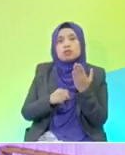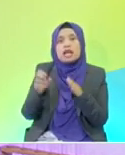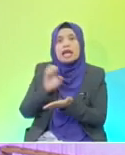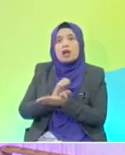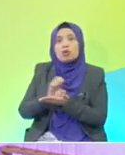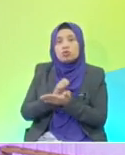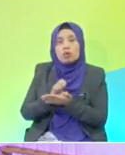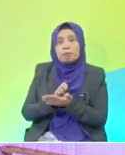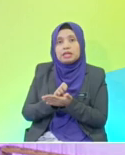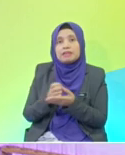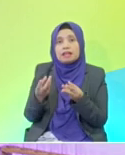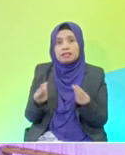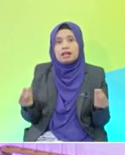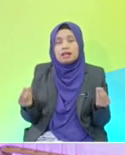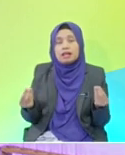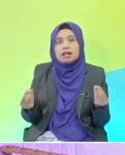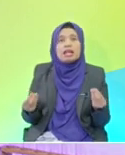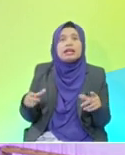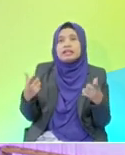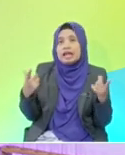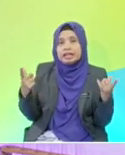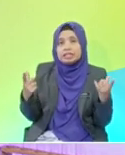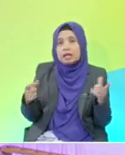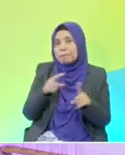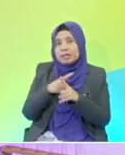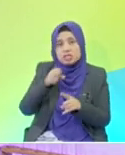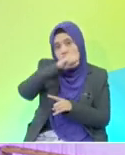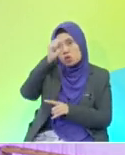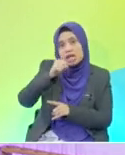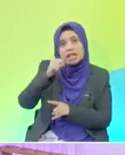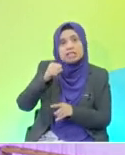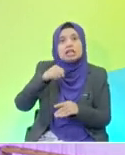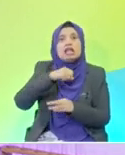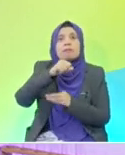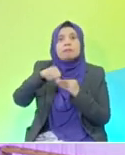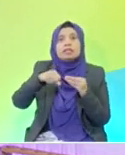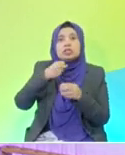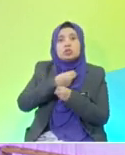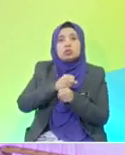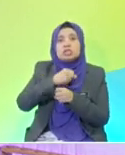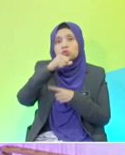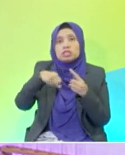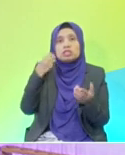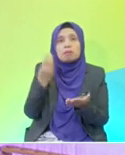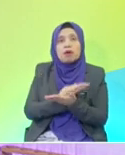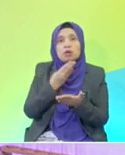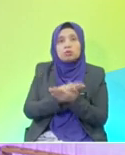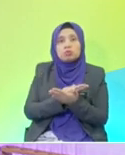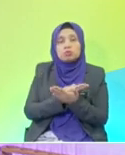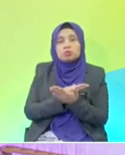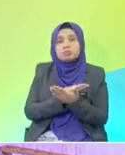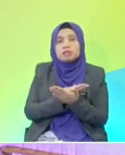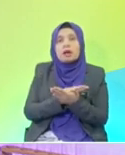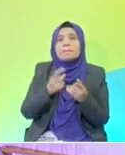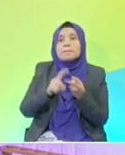buruh modal dan usaha tetapi Soalnya di soal di dalam bentuk situasi baru berkaitan dengan satu situasi